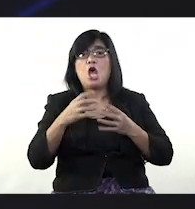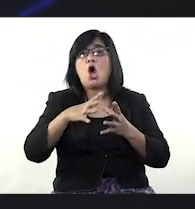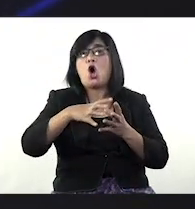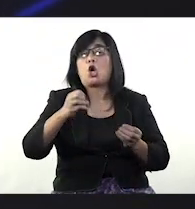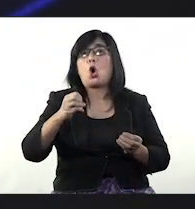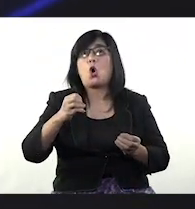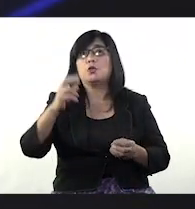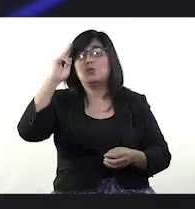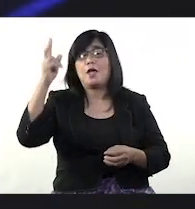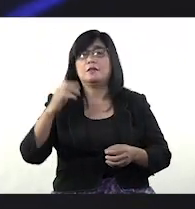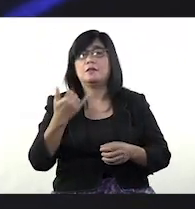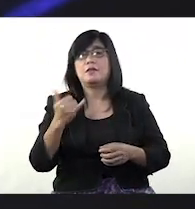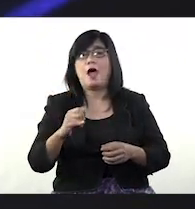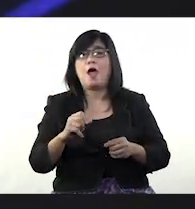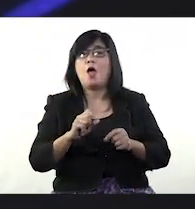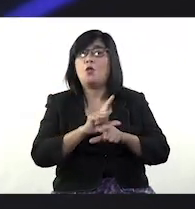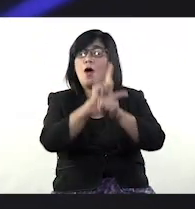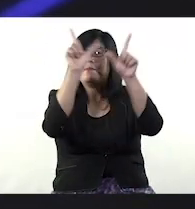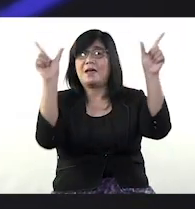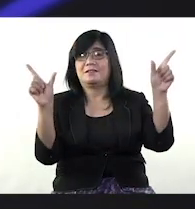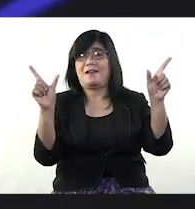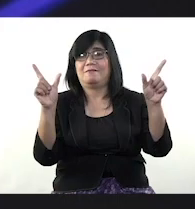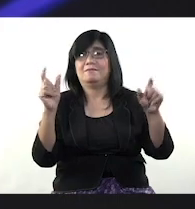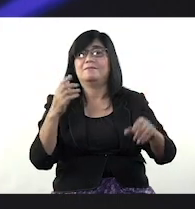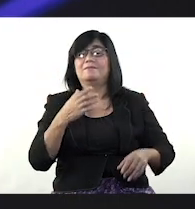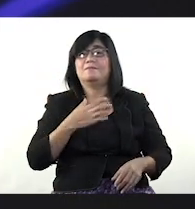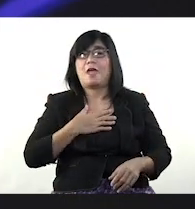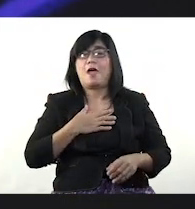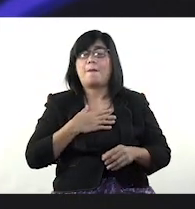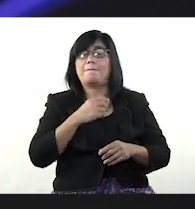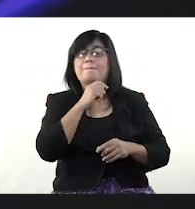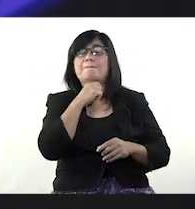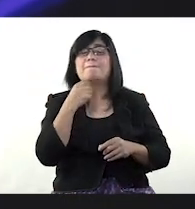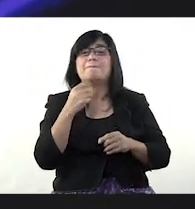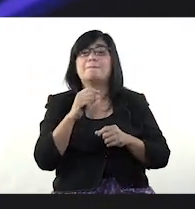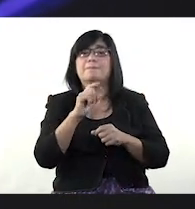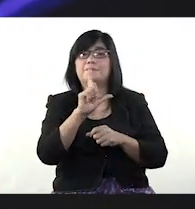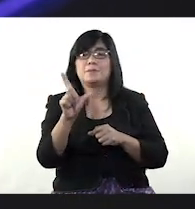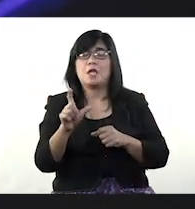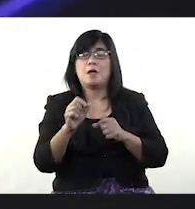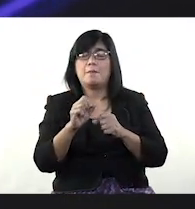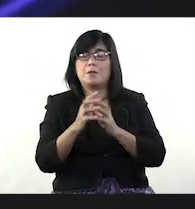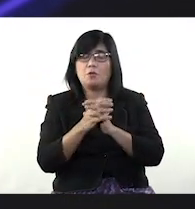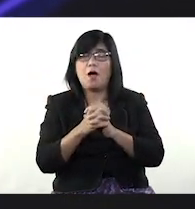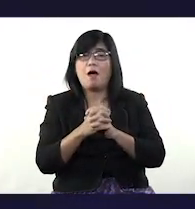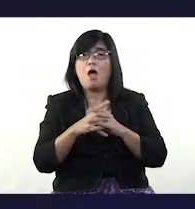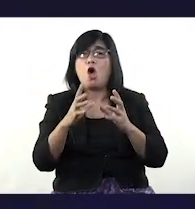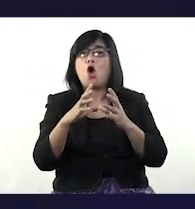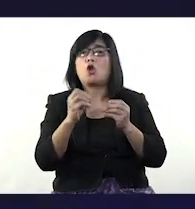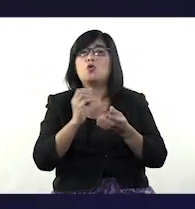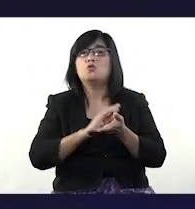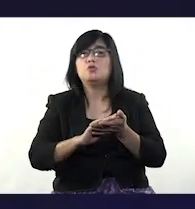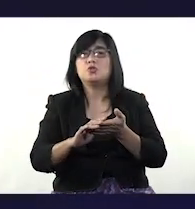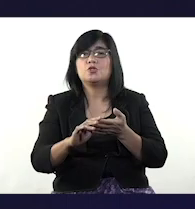saya harap Roh Kudus mengurapi saudara hari ini Hai dan menyingkapkan rahasia rahasia Firman hari ini Hai